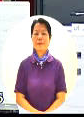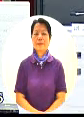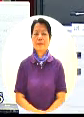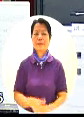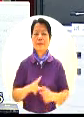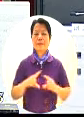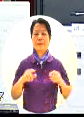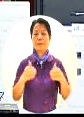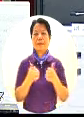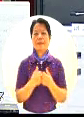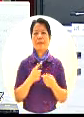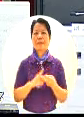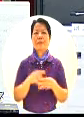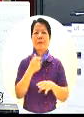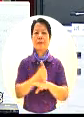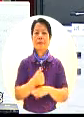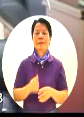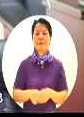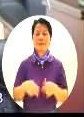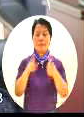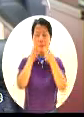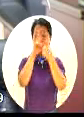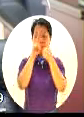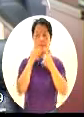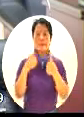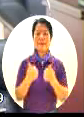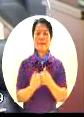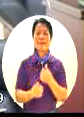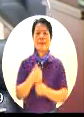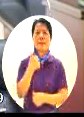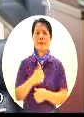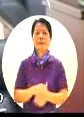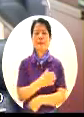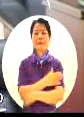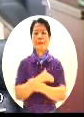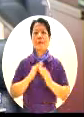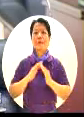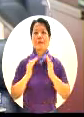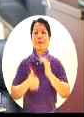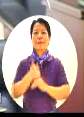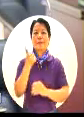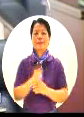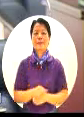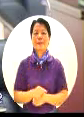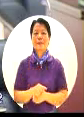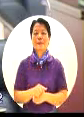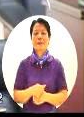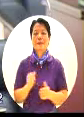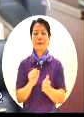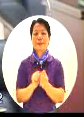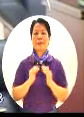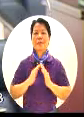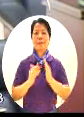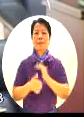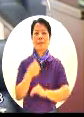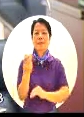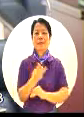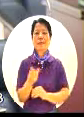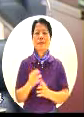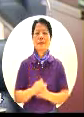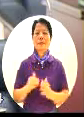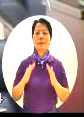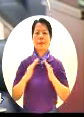大会主席，徐议长哈，陈市长，三位副市长哈，市